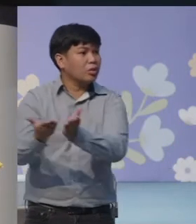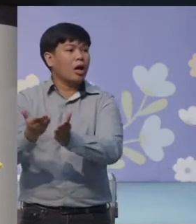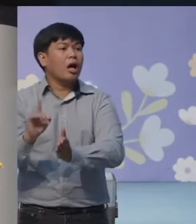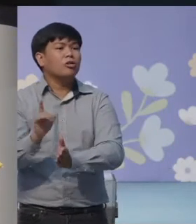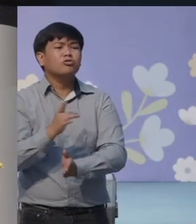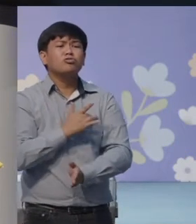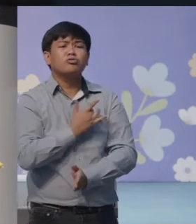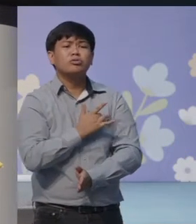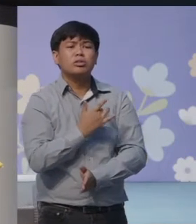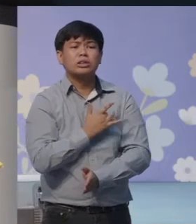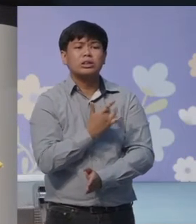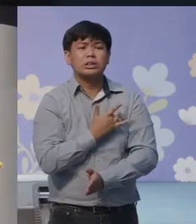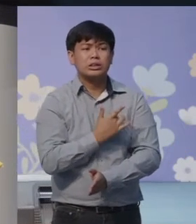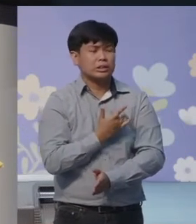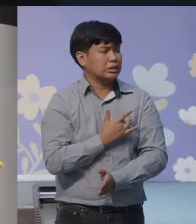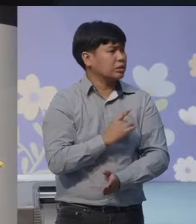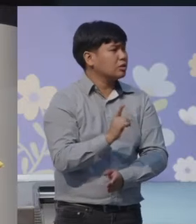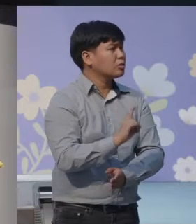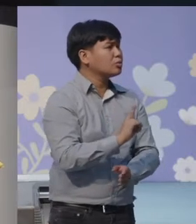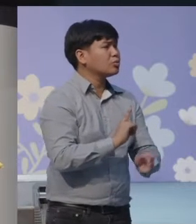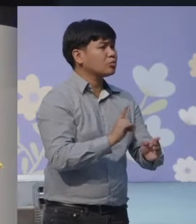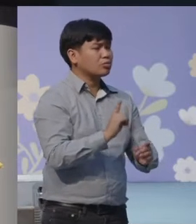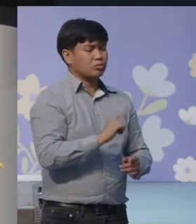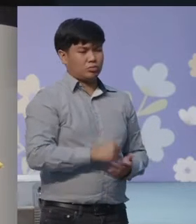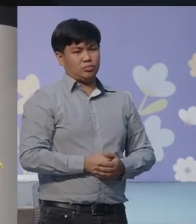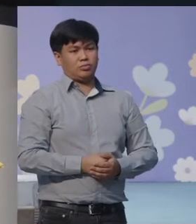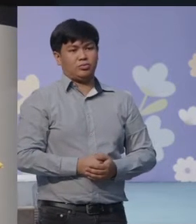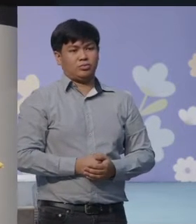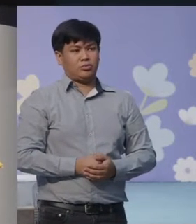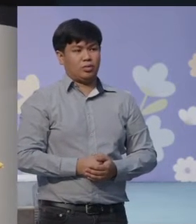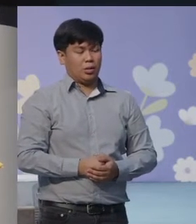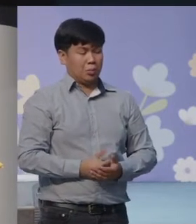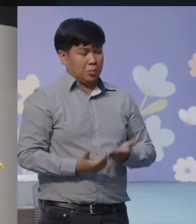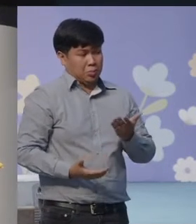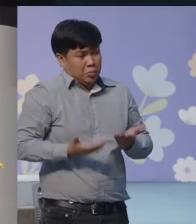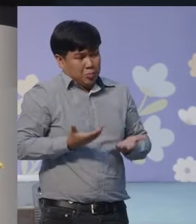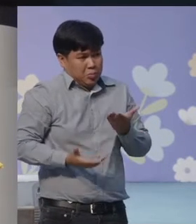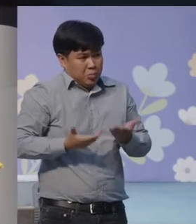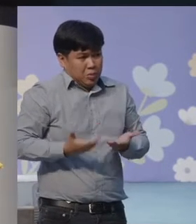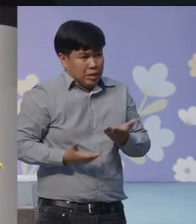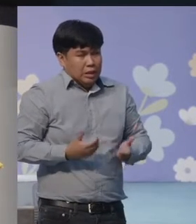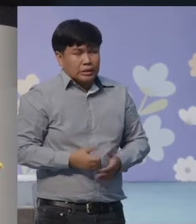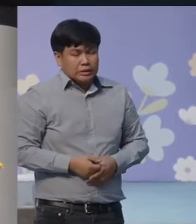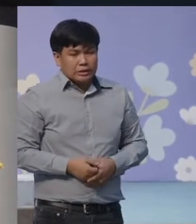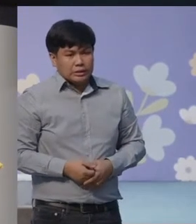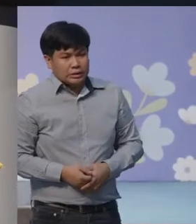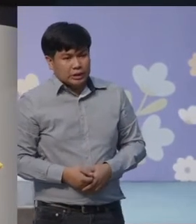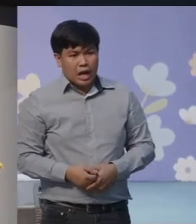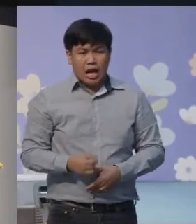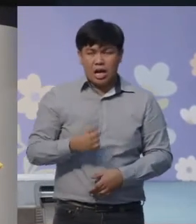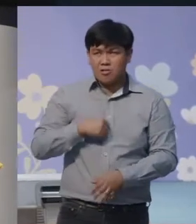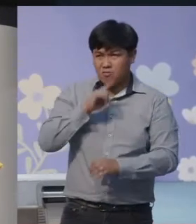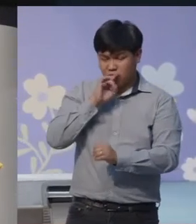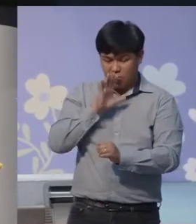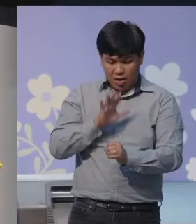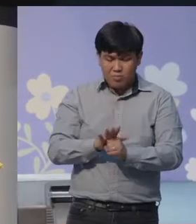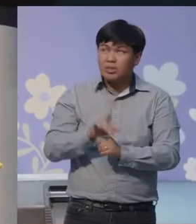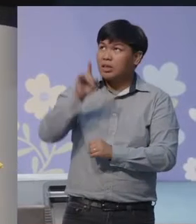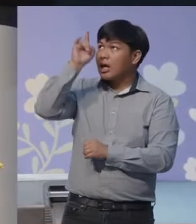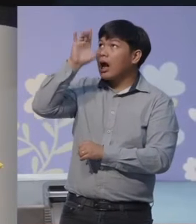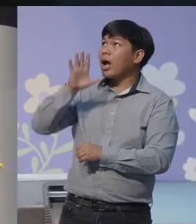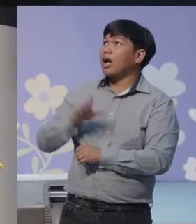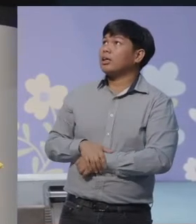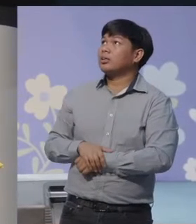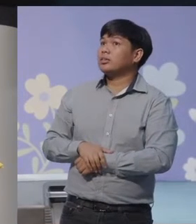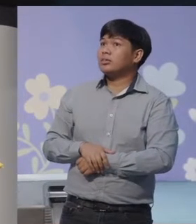Hana noong mga panahon na yon? Well, siguro sabi niya talagang pinanata ko to. Kaya lang ang problema ganito.